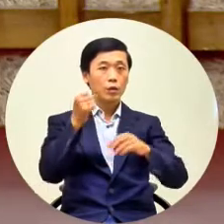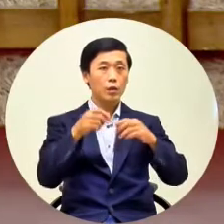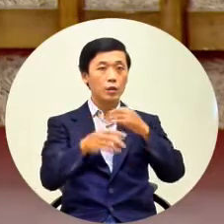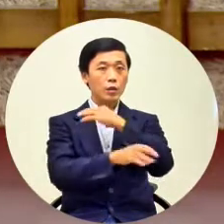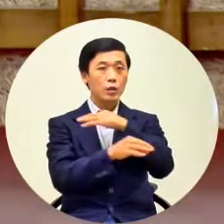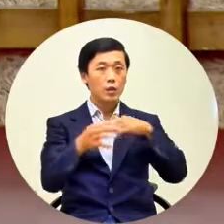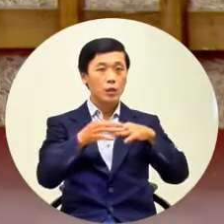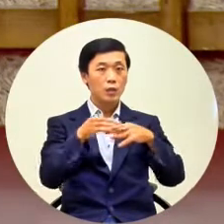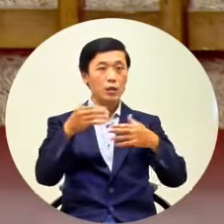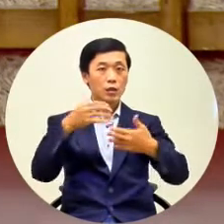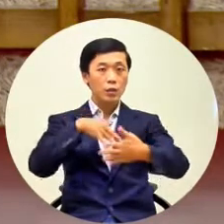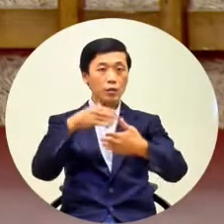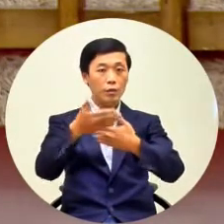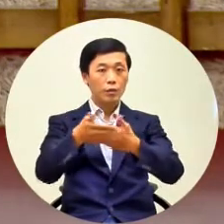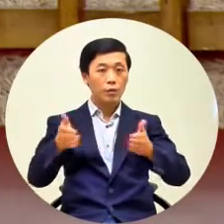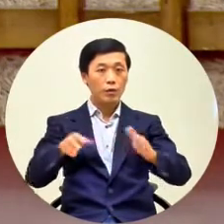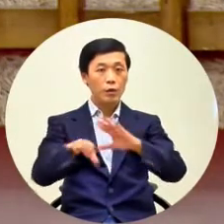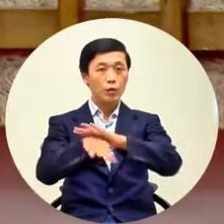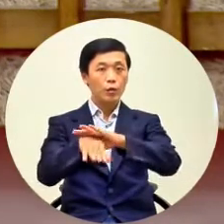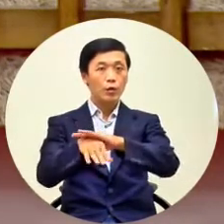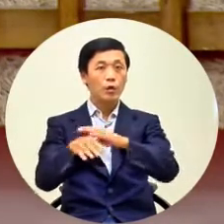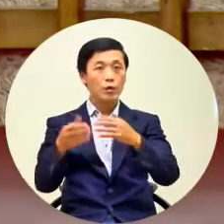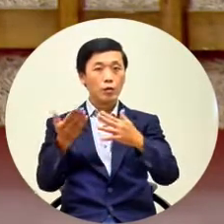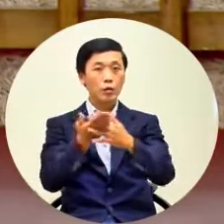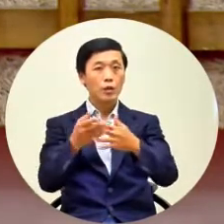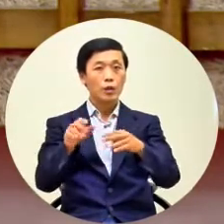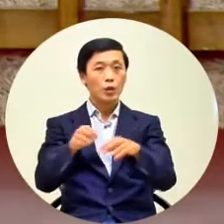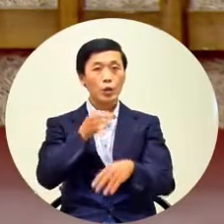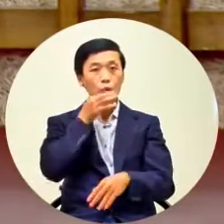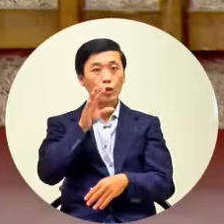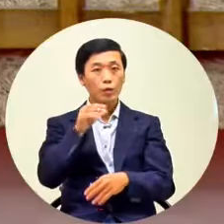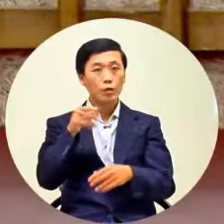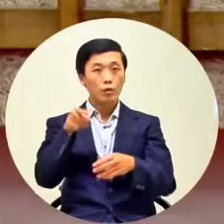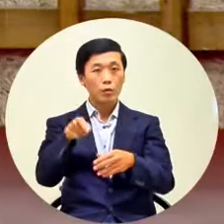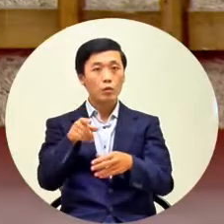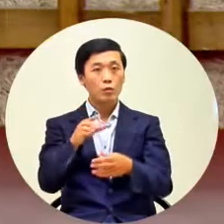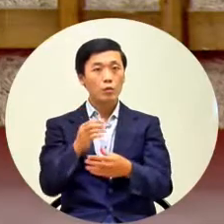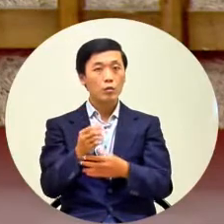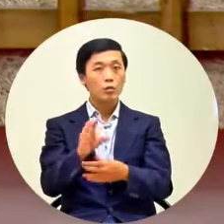间可以来进行资应这边的什么样的开发之类的？